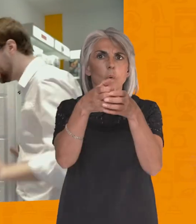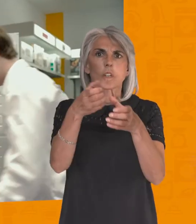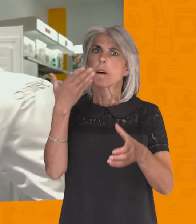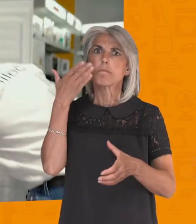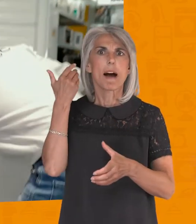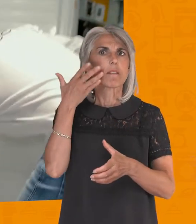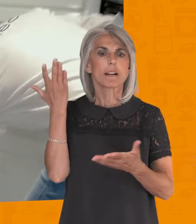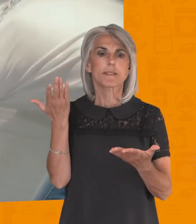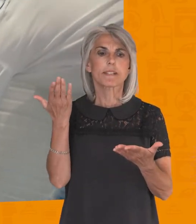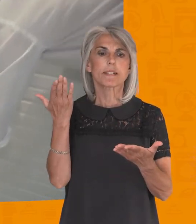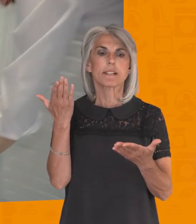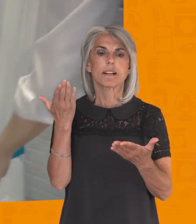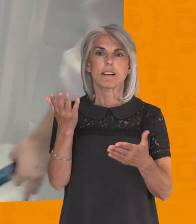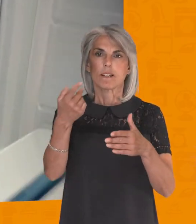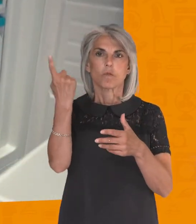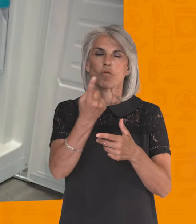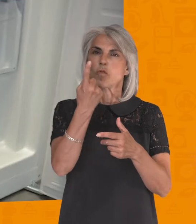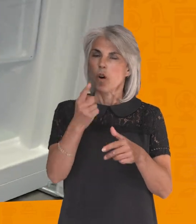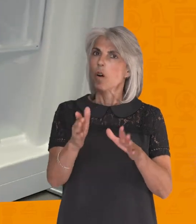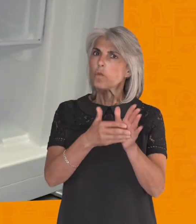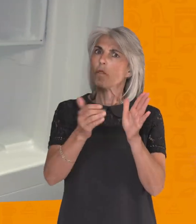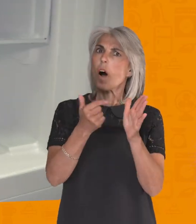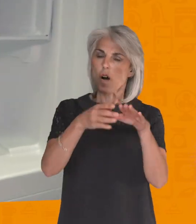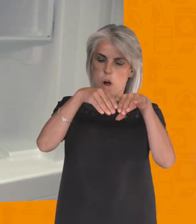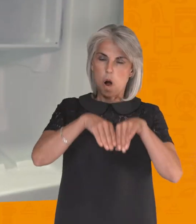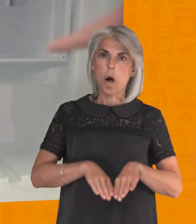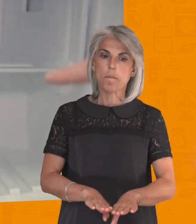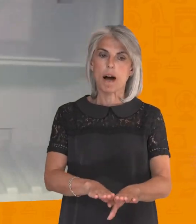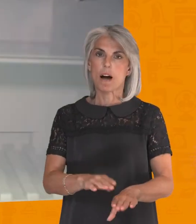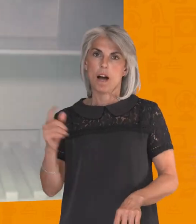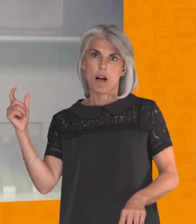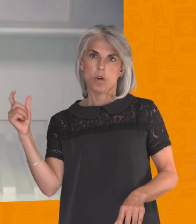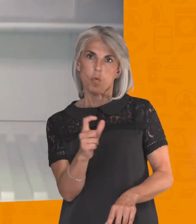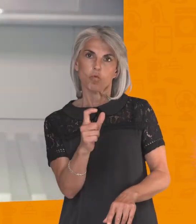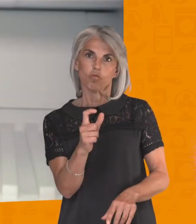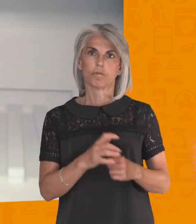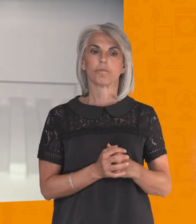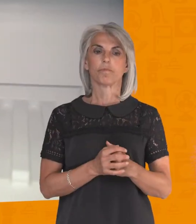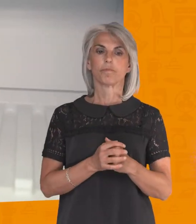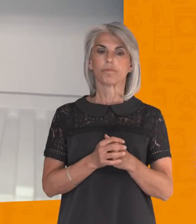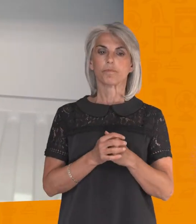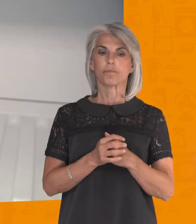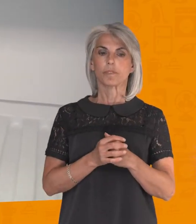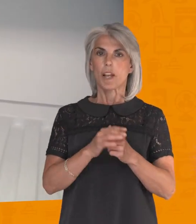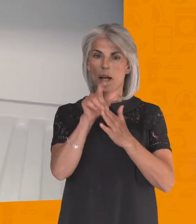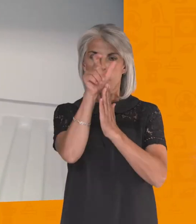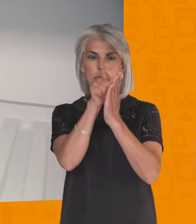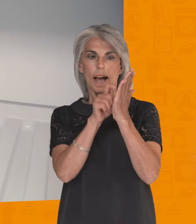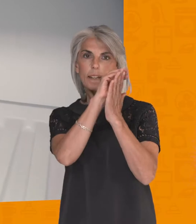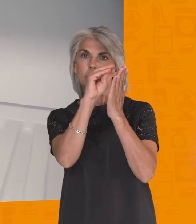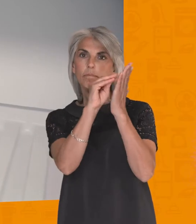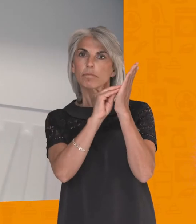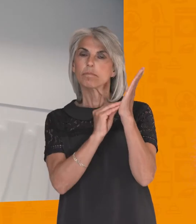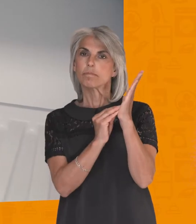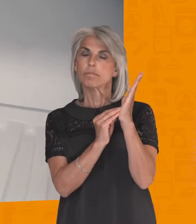facile ils se trouvent pour la plupart en bas à gauche vous avez une plaque signalétique hommes